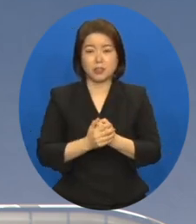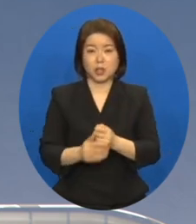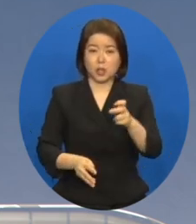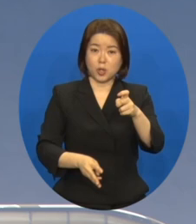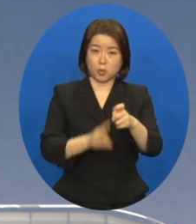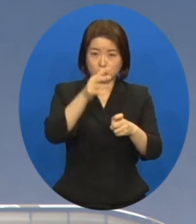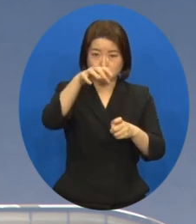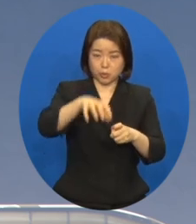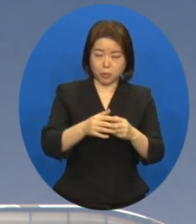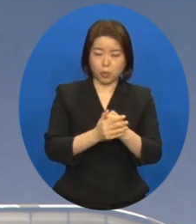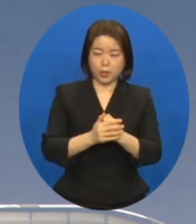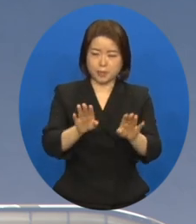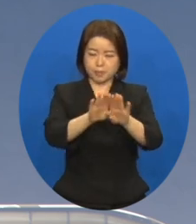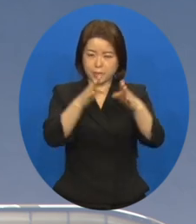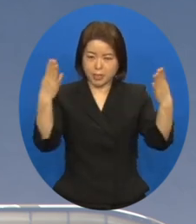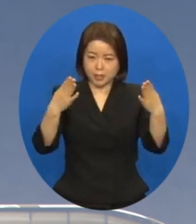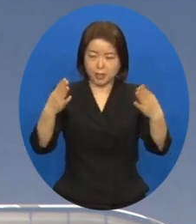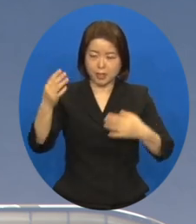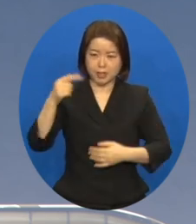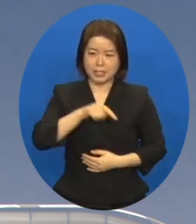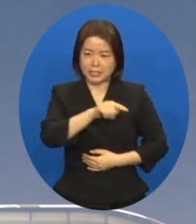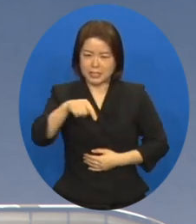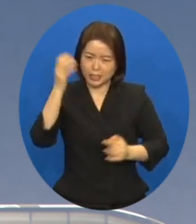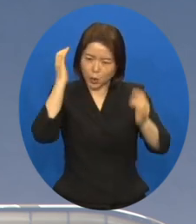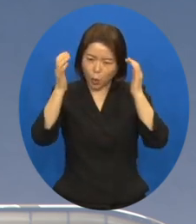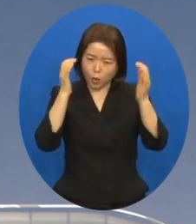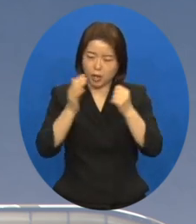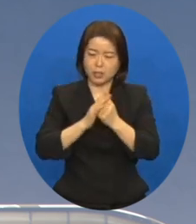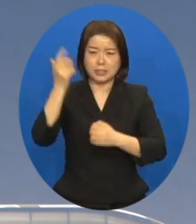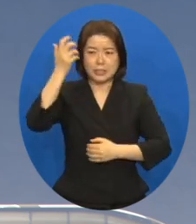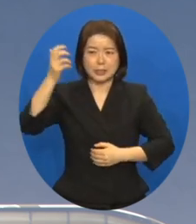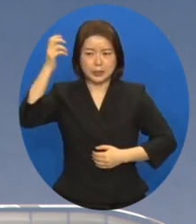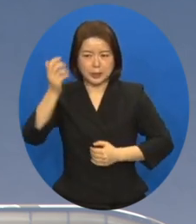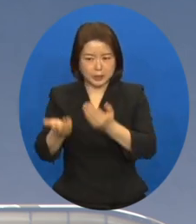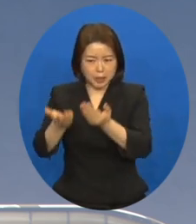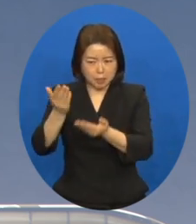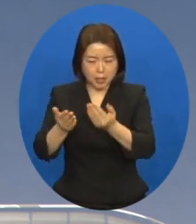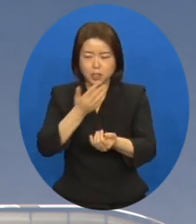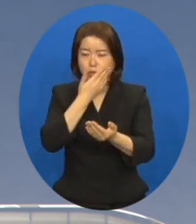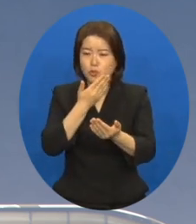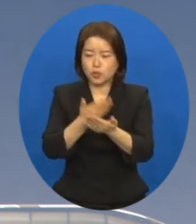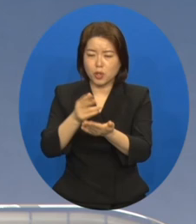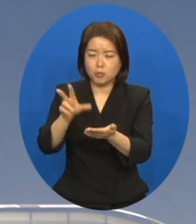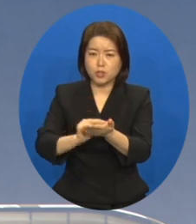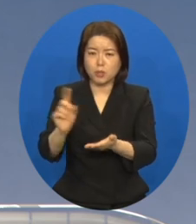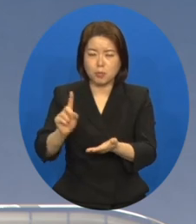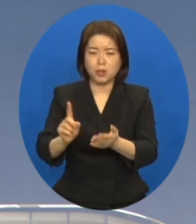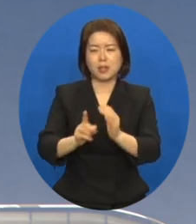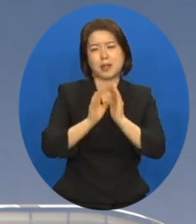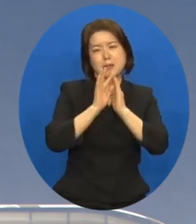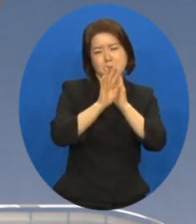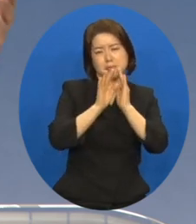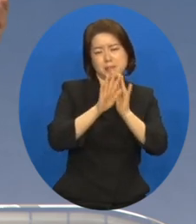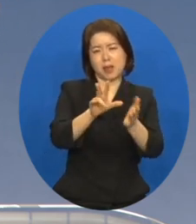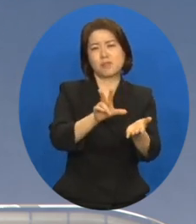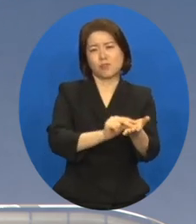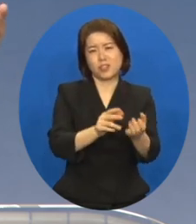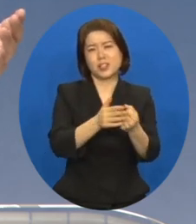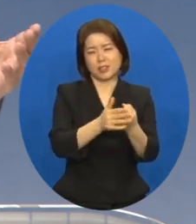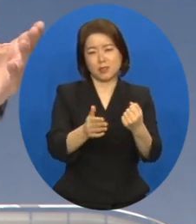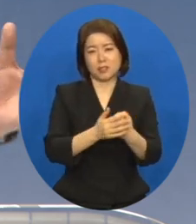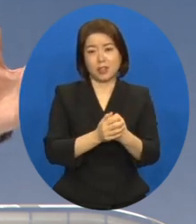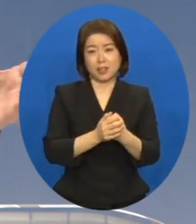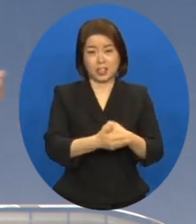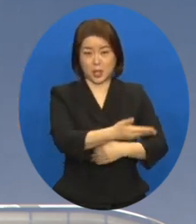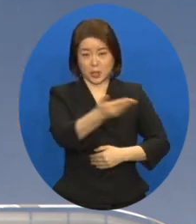이런 영적인 혼란의 중요한 원인 중에 하나는 방언 문제 때문입니다. 여러분들도 방언을